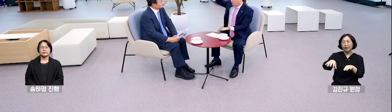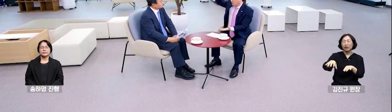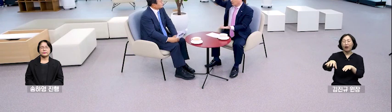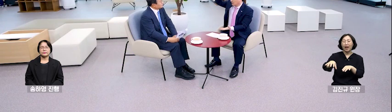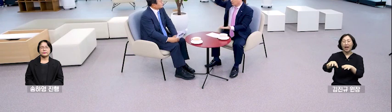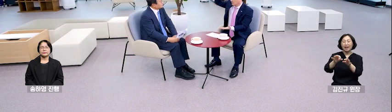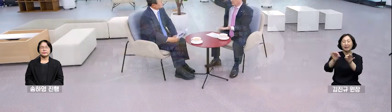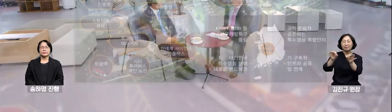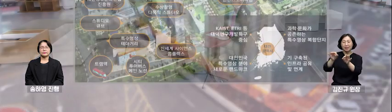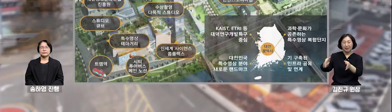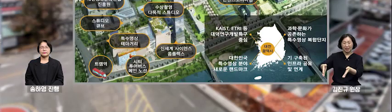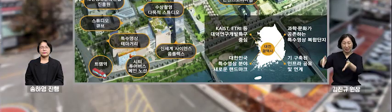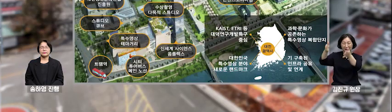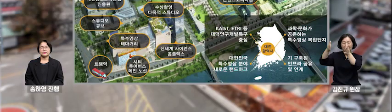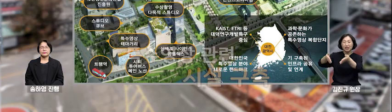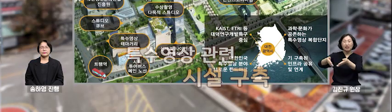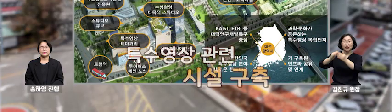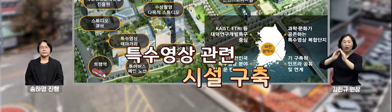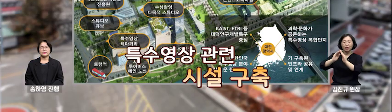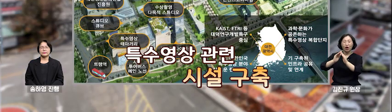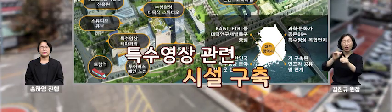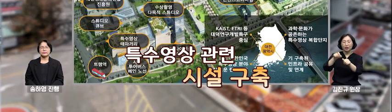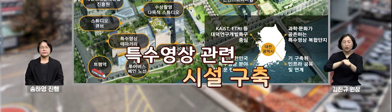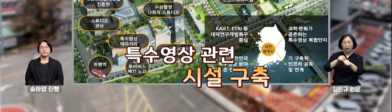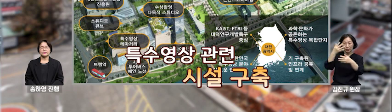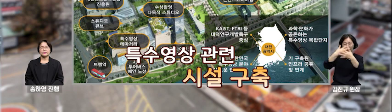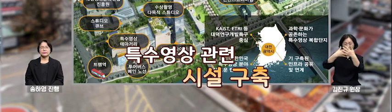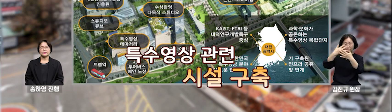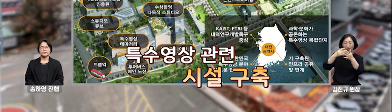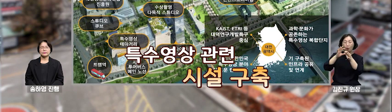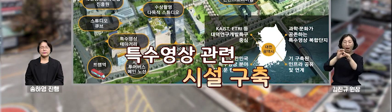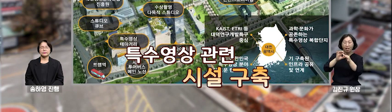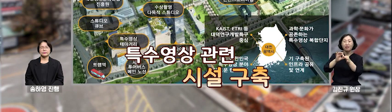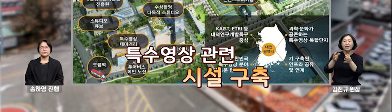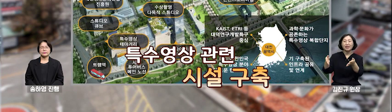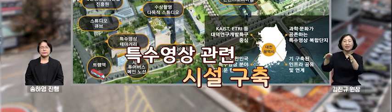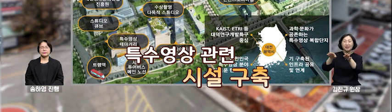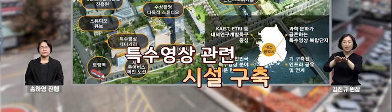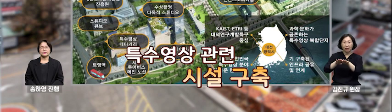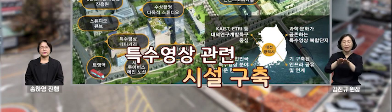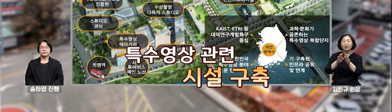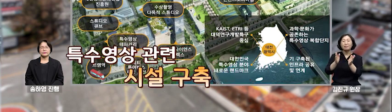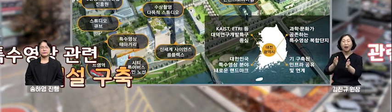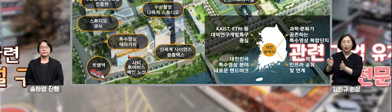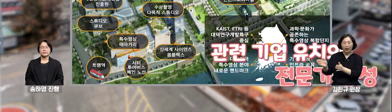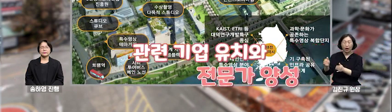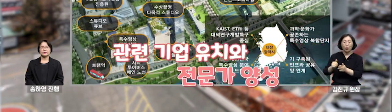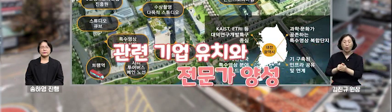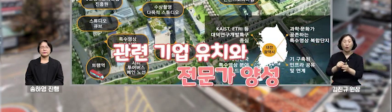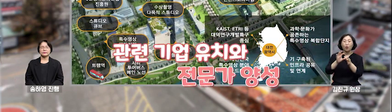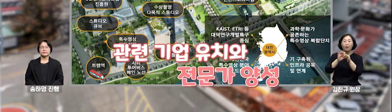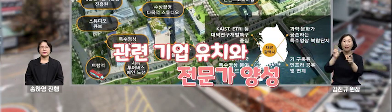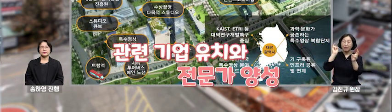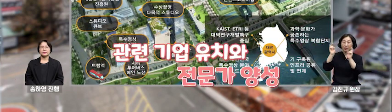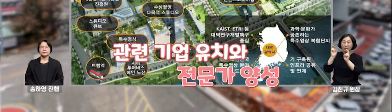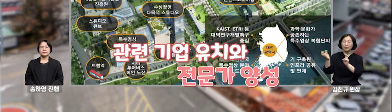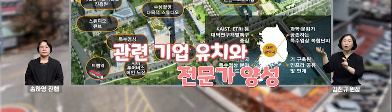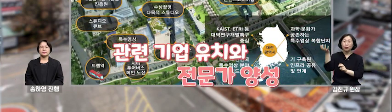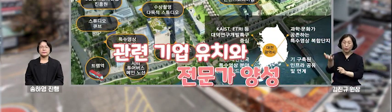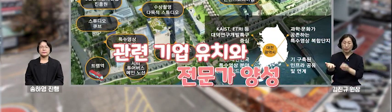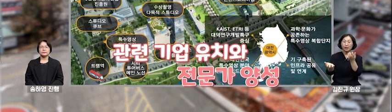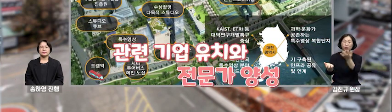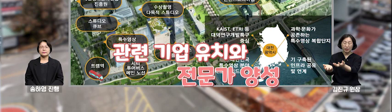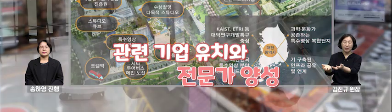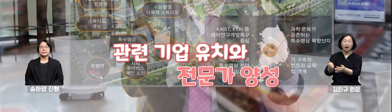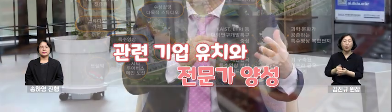건물을 하나 저서 특수 형성된 관련된 시설도 구축하고 특수 영상 관련된 기업들도 유치를 하고